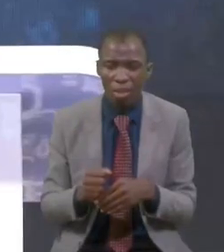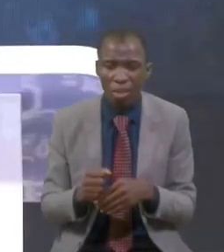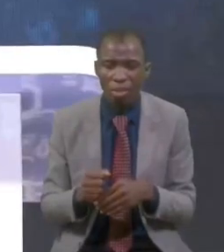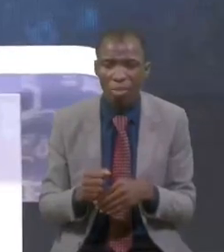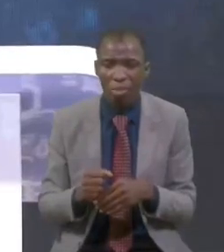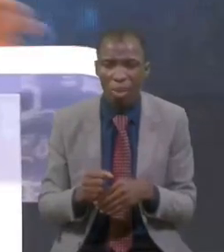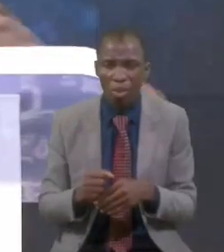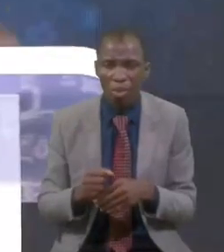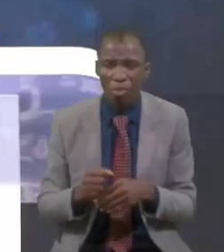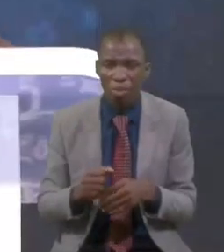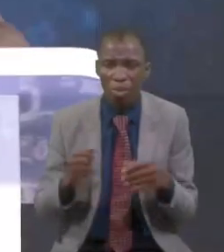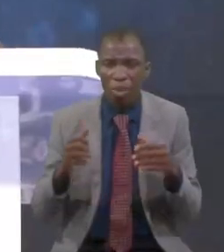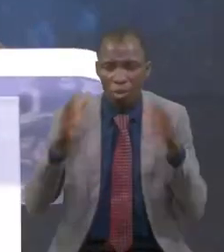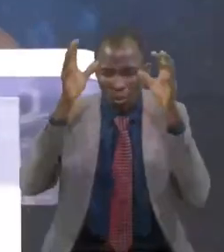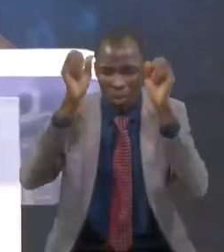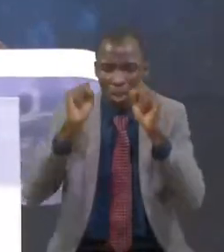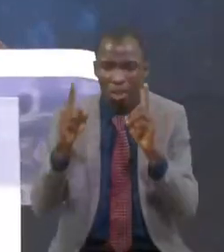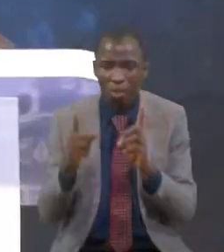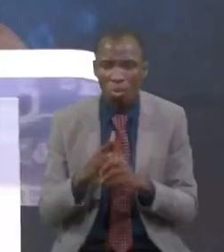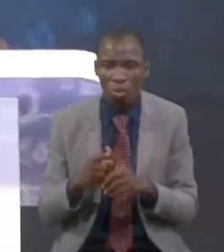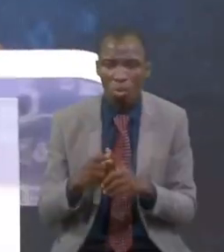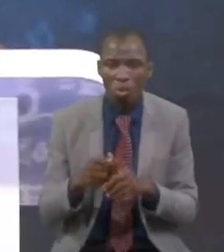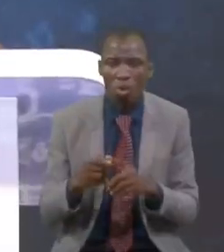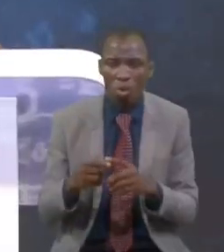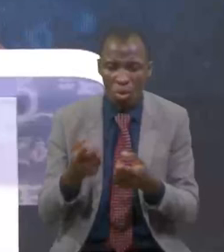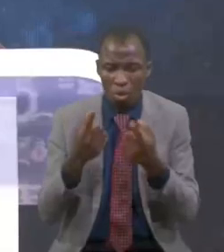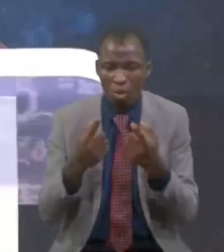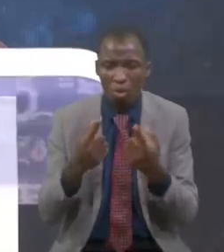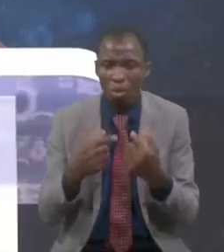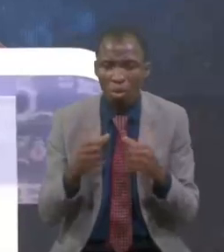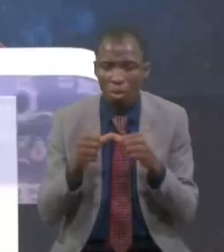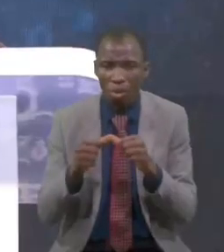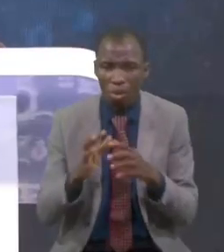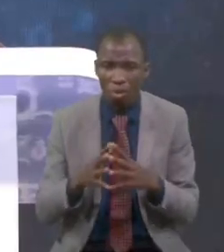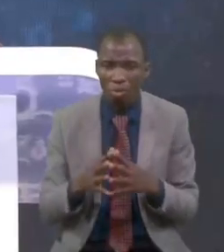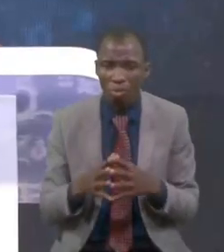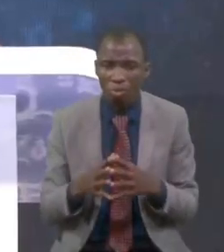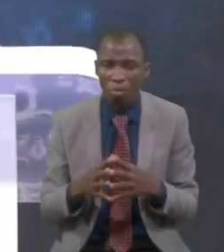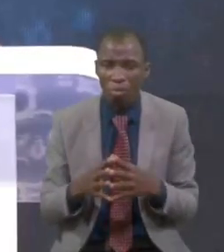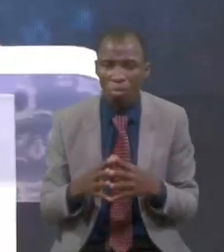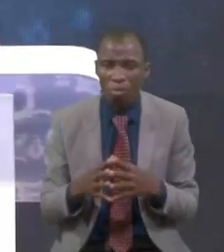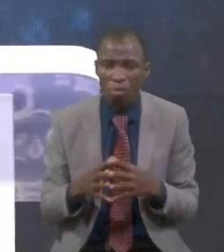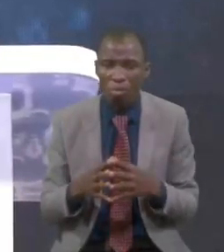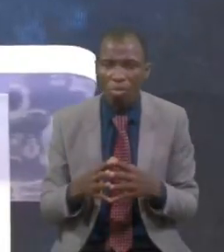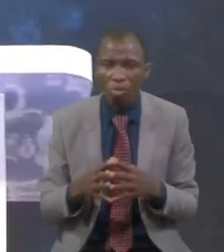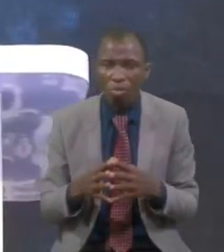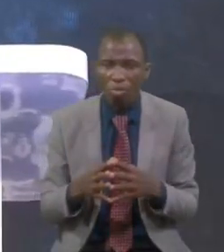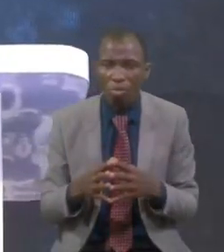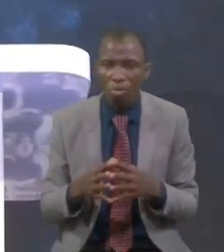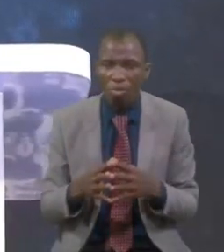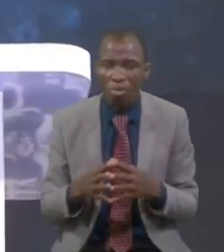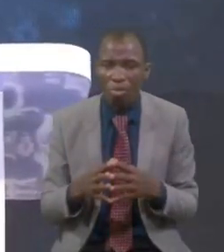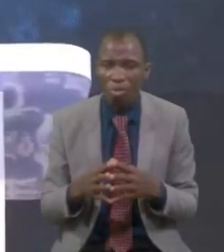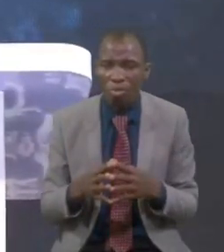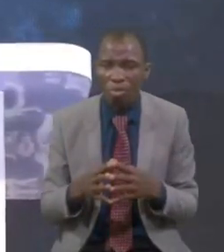cœur maintenant les conseillers vont prendre vos noms et après je viendrai prier vous aurez